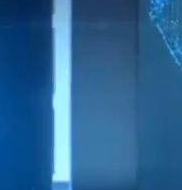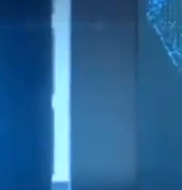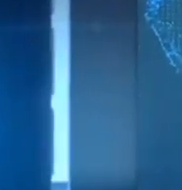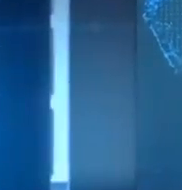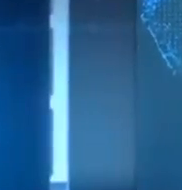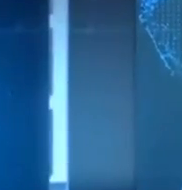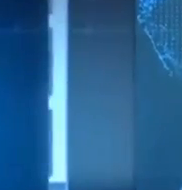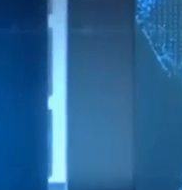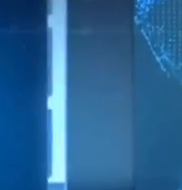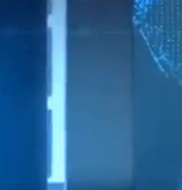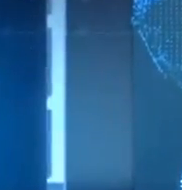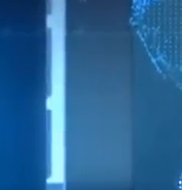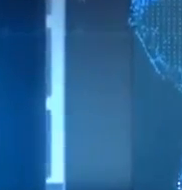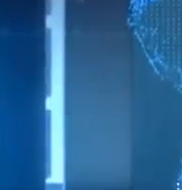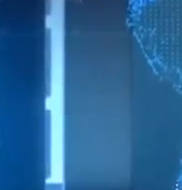арнасы.